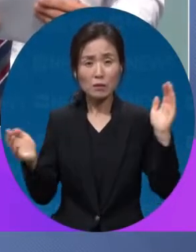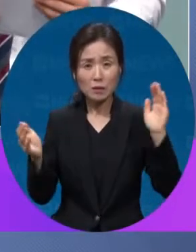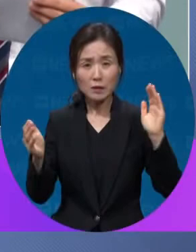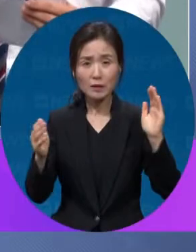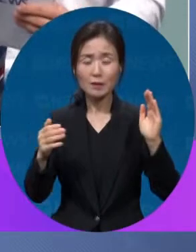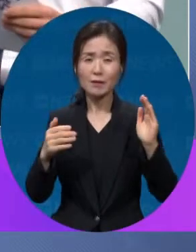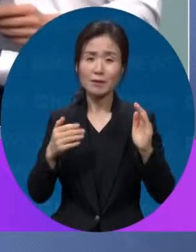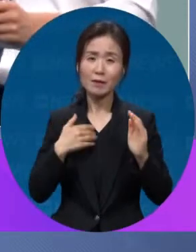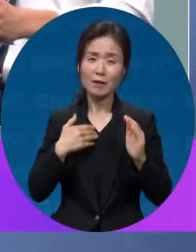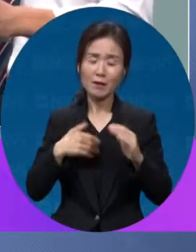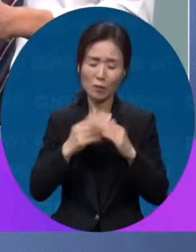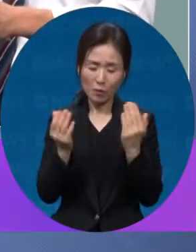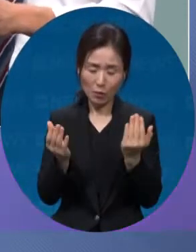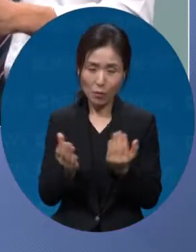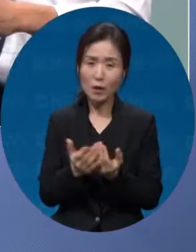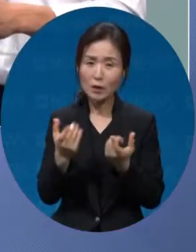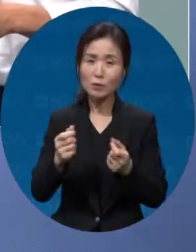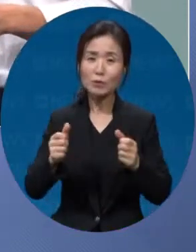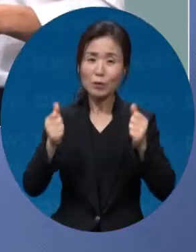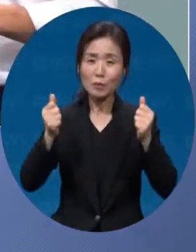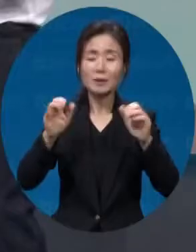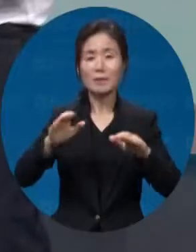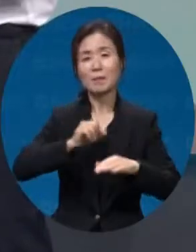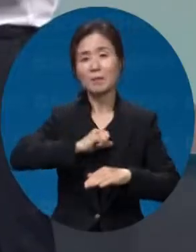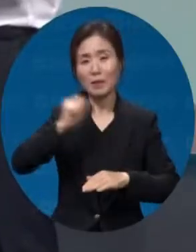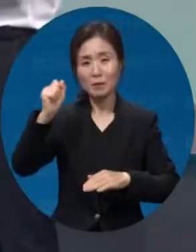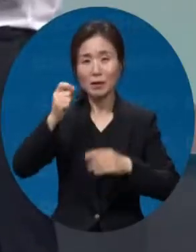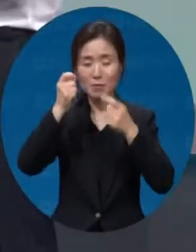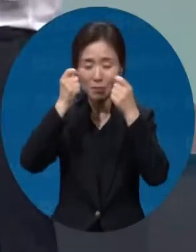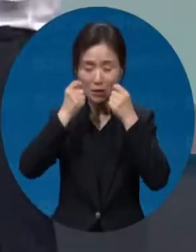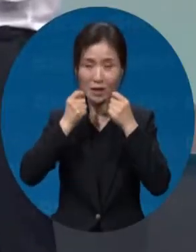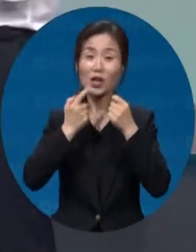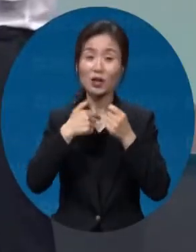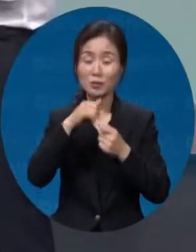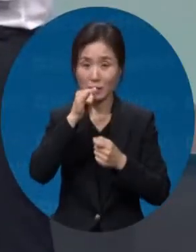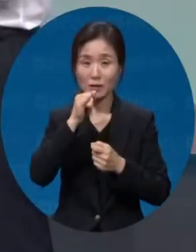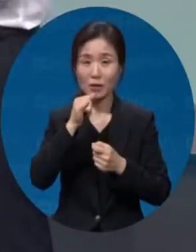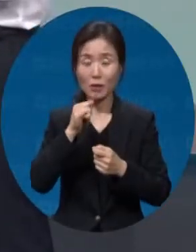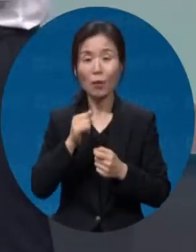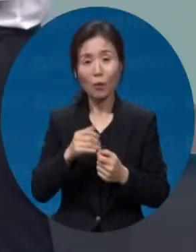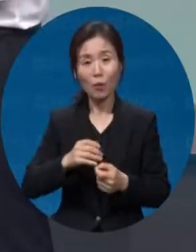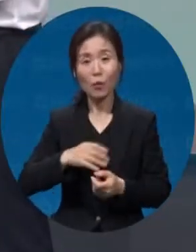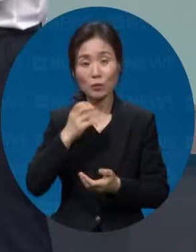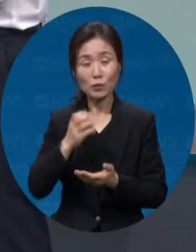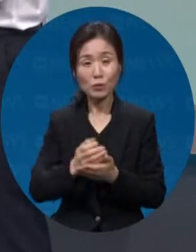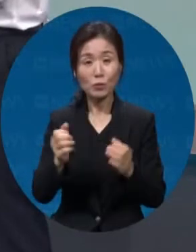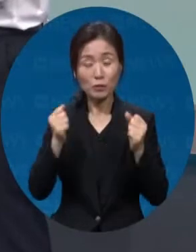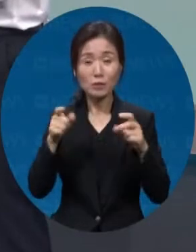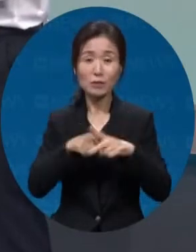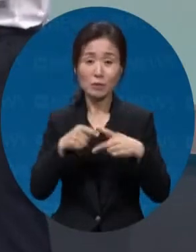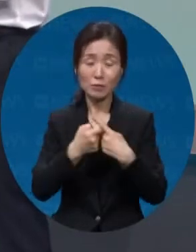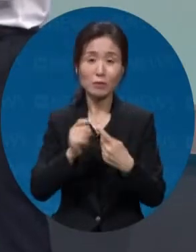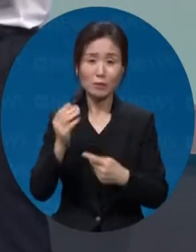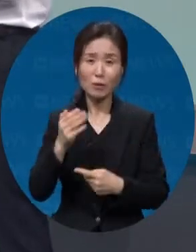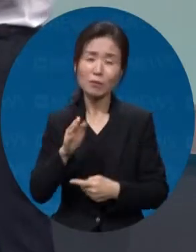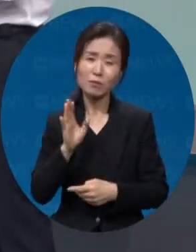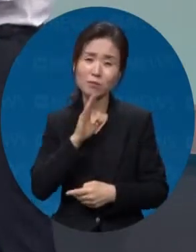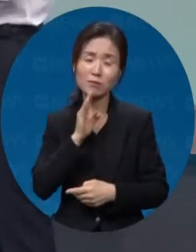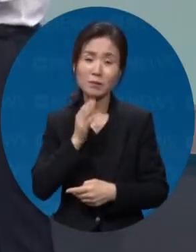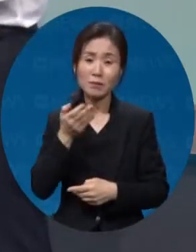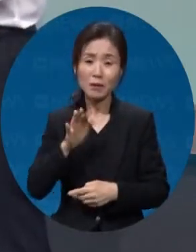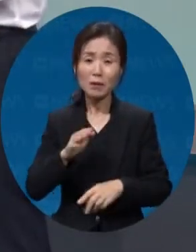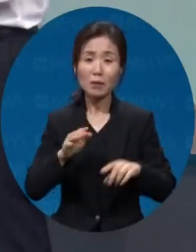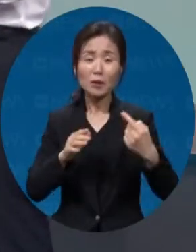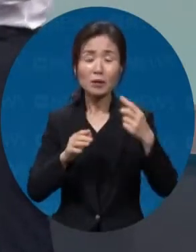해냈다 며 울음을 터뜨리기도 했습니다 4 눈물이 날 정도의 감동적인 졸업식 이해를 하겠는데 그래서 130 2% 란 수천 어디서나 제가